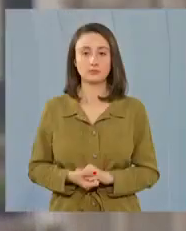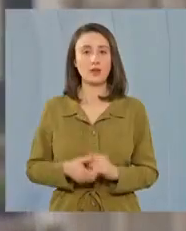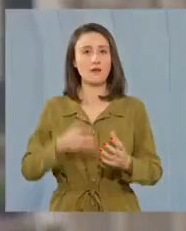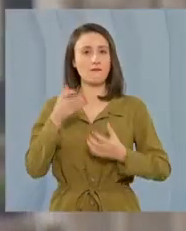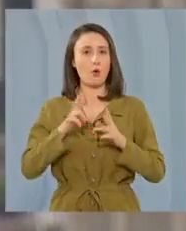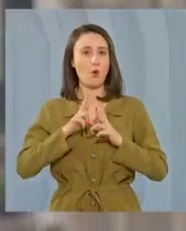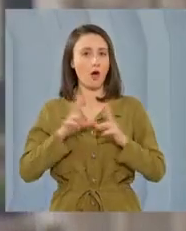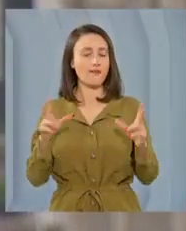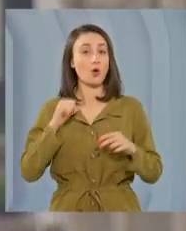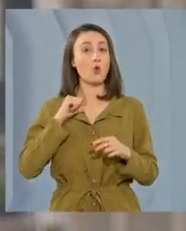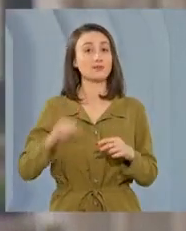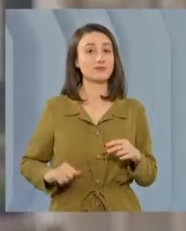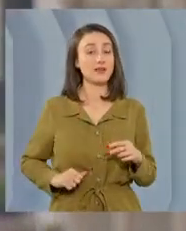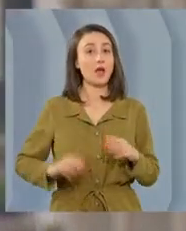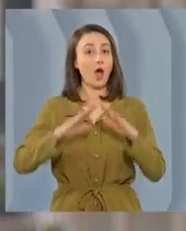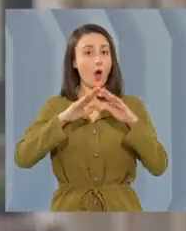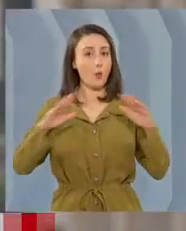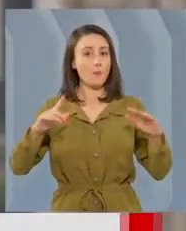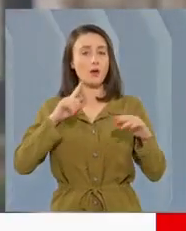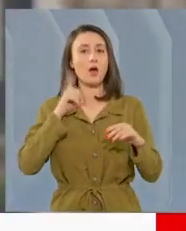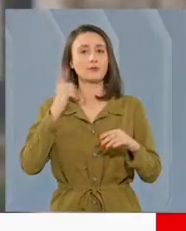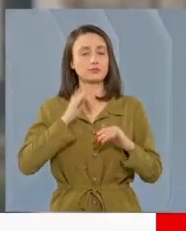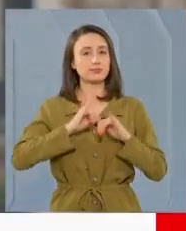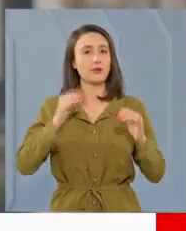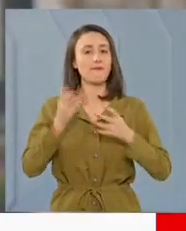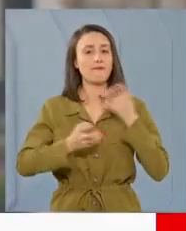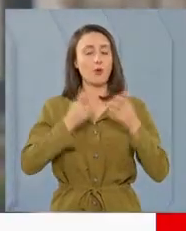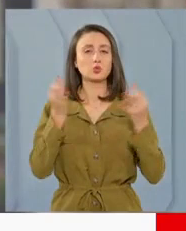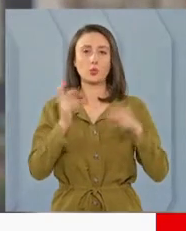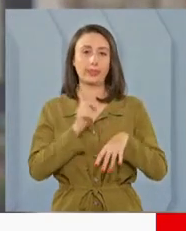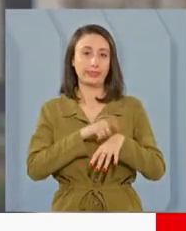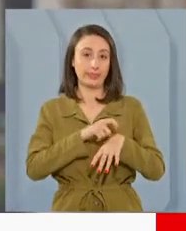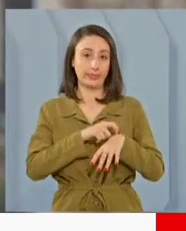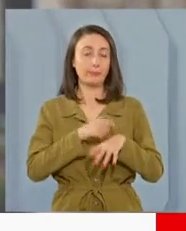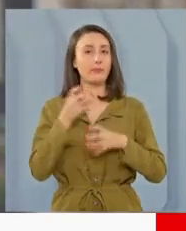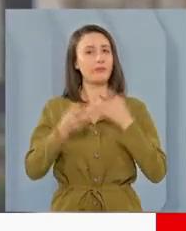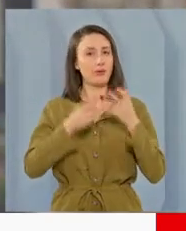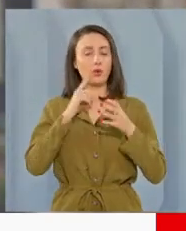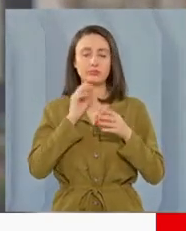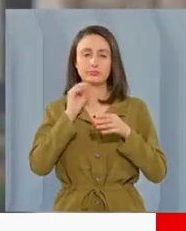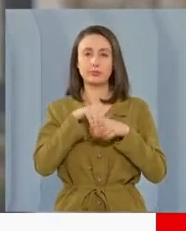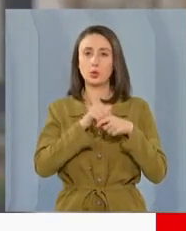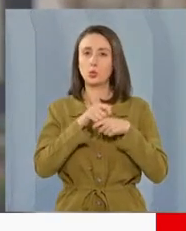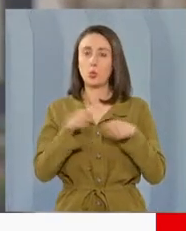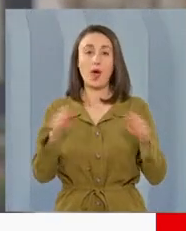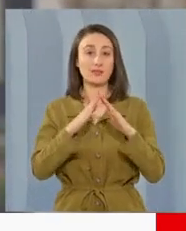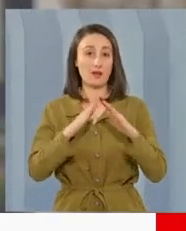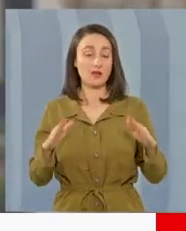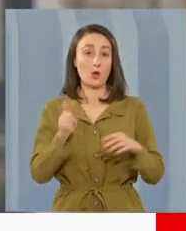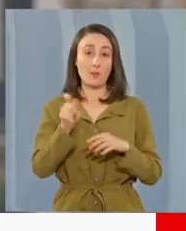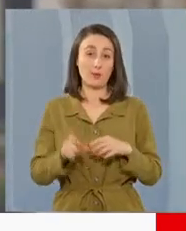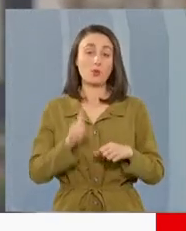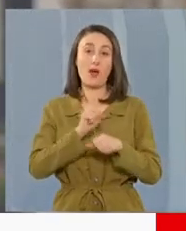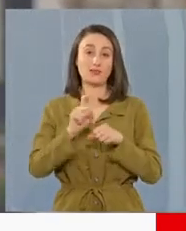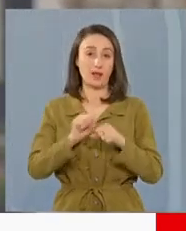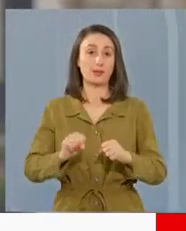Incendiu violent în Constanța. Acoperișul unei case a fost cuprins de foc și în foarte scurt timp flăcările au înghițit întreaga locuință. O persoană a făcut